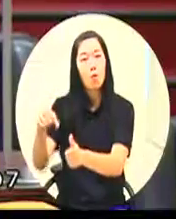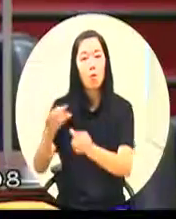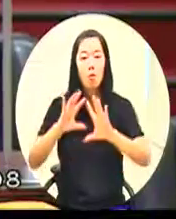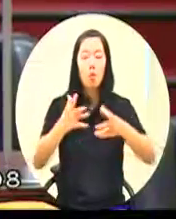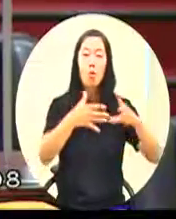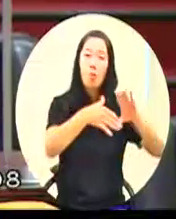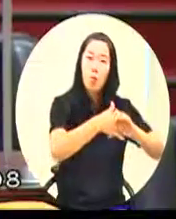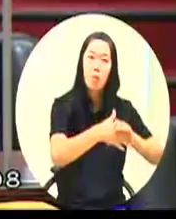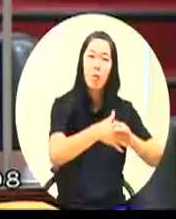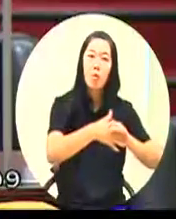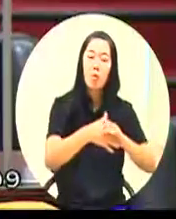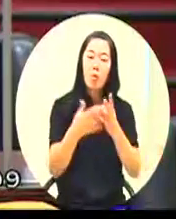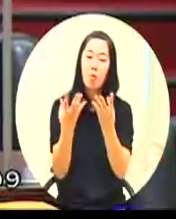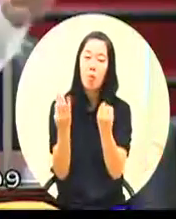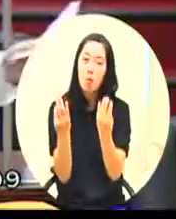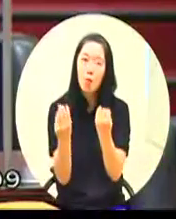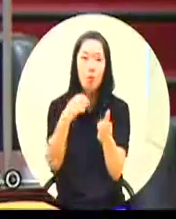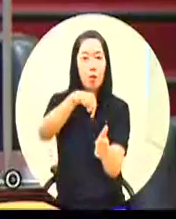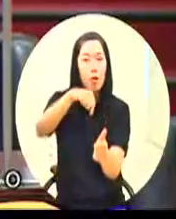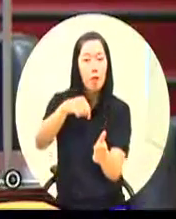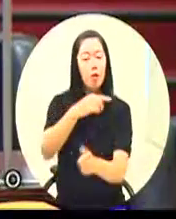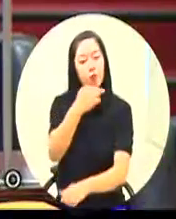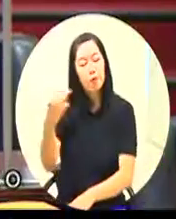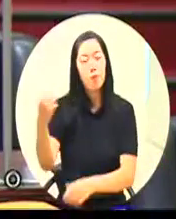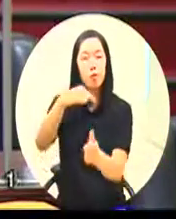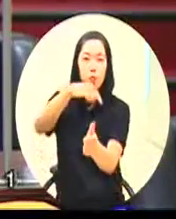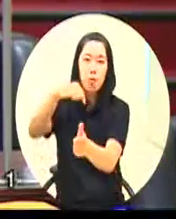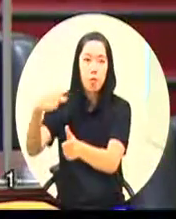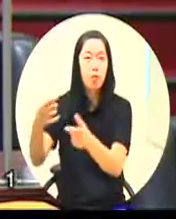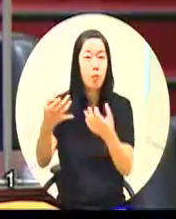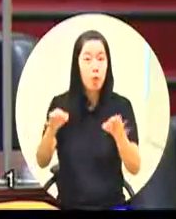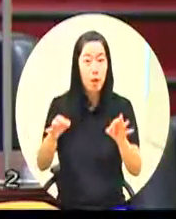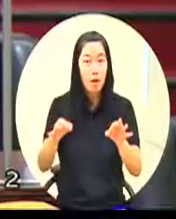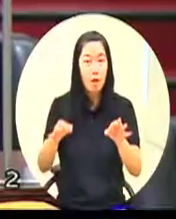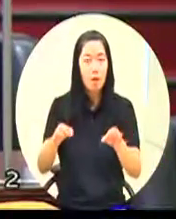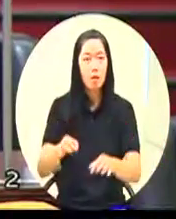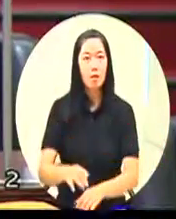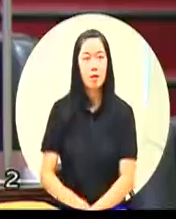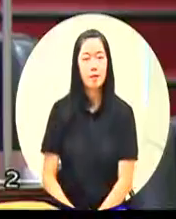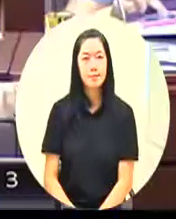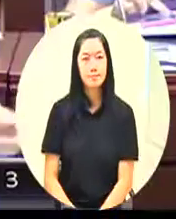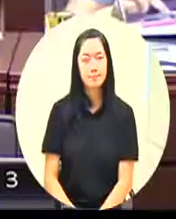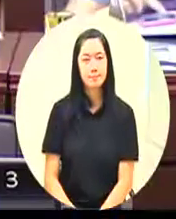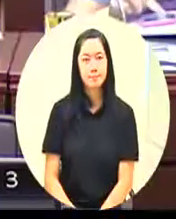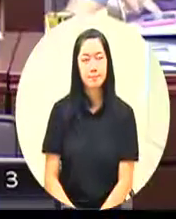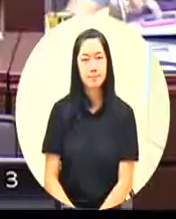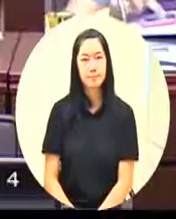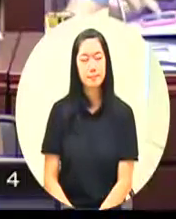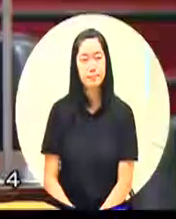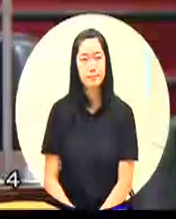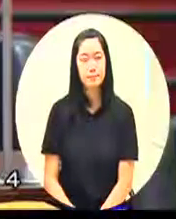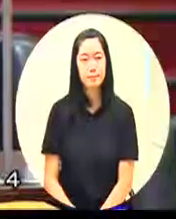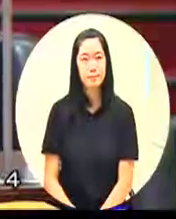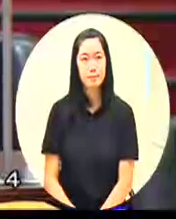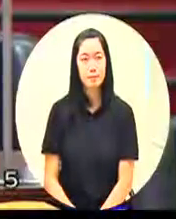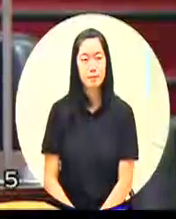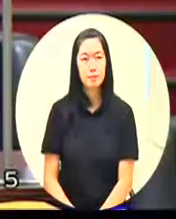怎么念好，算术要怎么念好，英文要怎么念好。 请戴副局长补充说明， 好不好？请好，请讲一下。